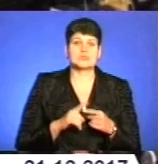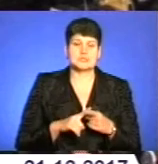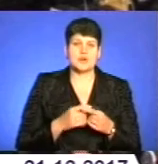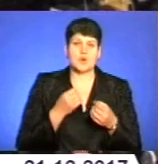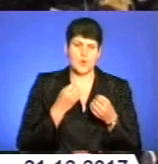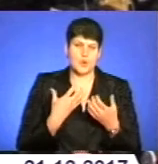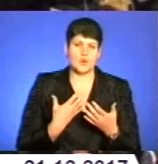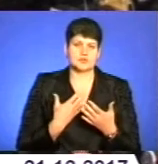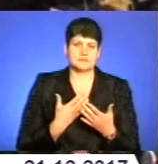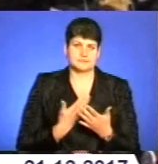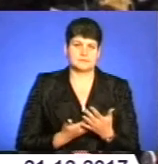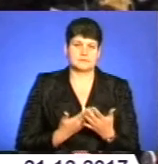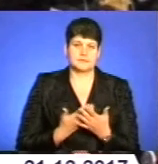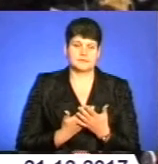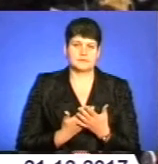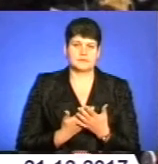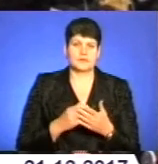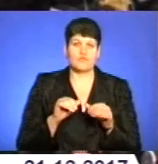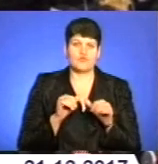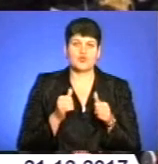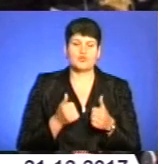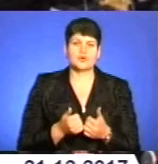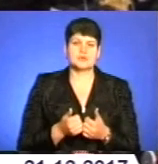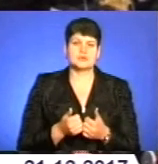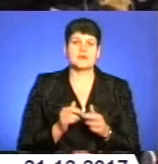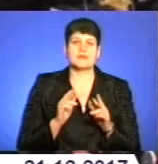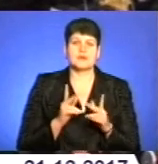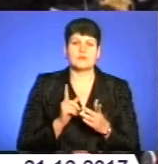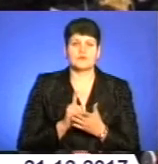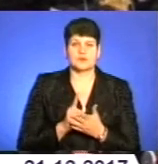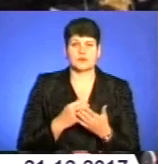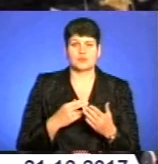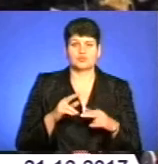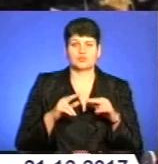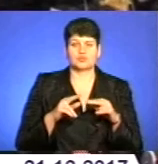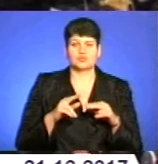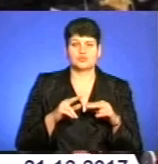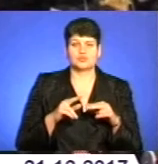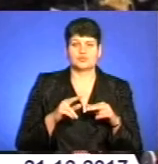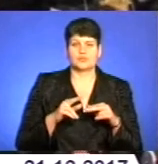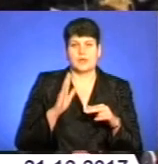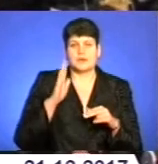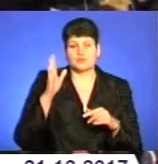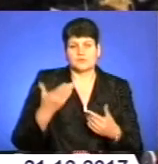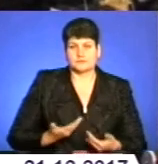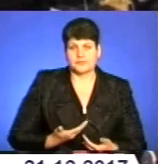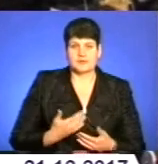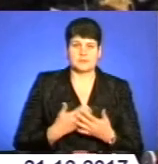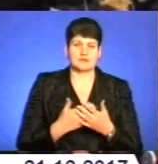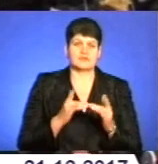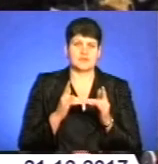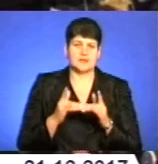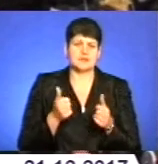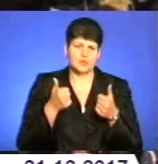хороша моделі формується, як вони мають будувати своє майбутнє життя. Коли ми говоримо інтернатний заклад, навіть попри те, що створені